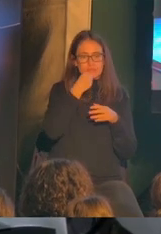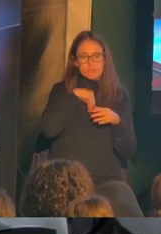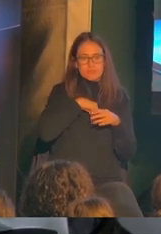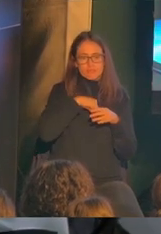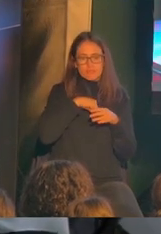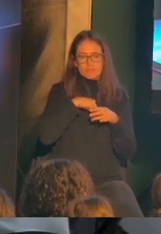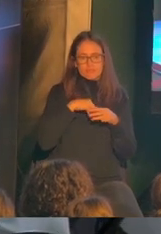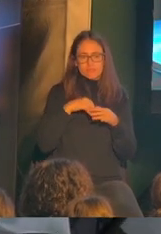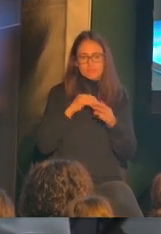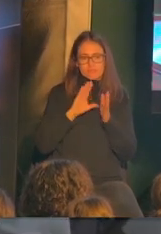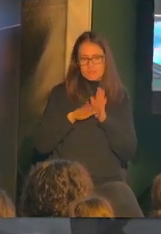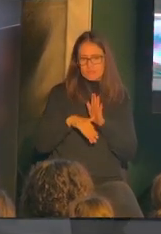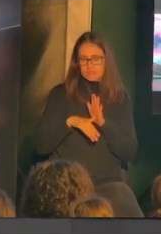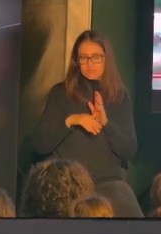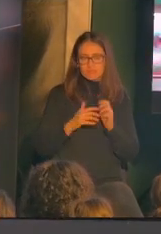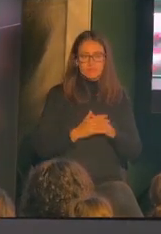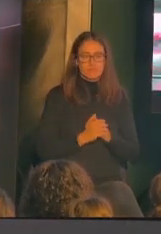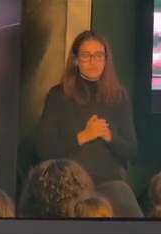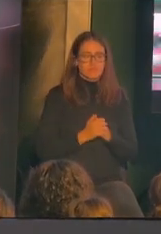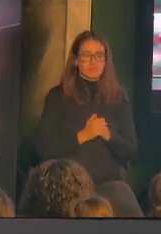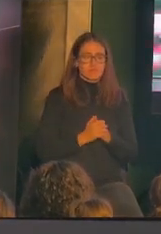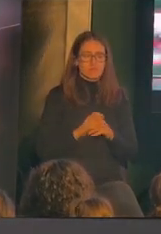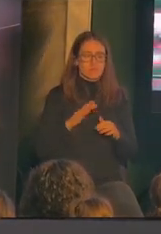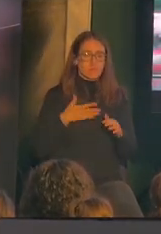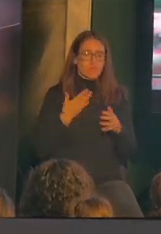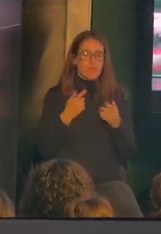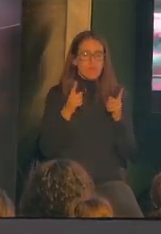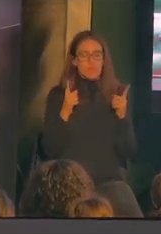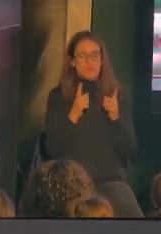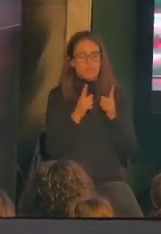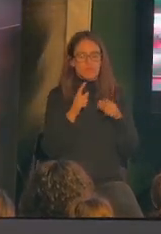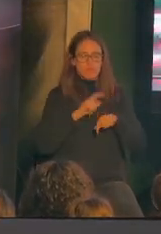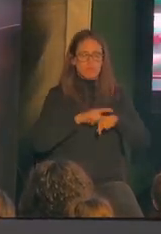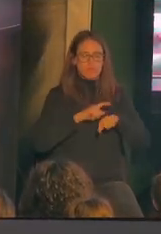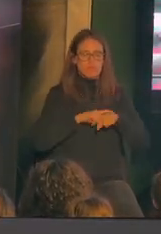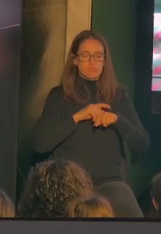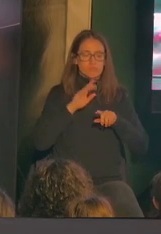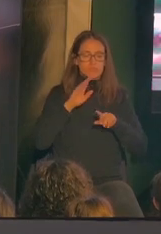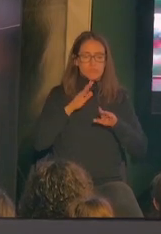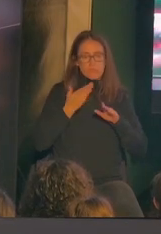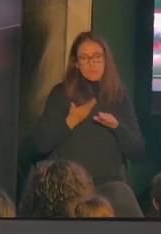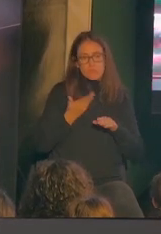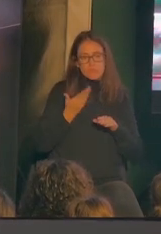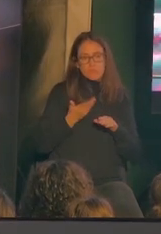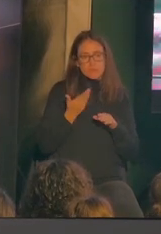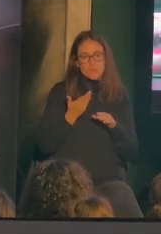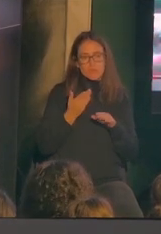hagi consumit. Vale? Però vull dir, pot tardar més, pot tardar menys, però sempre acabaria...